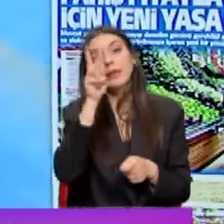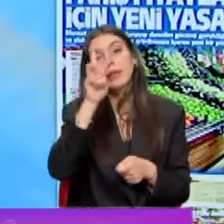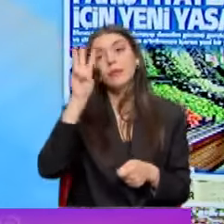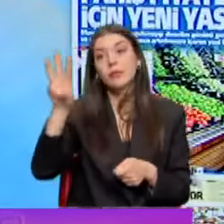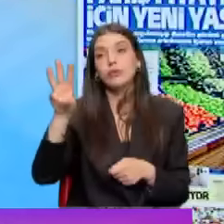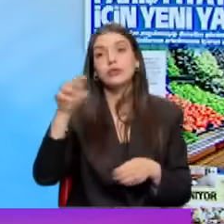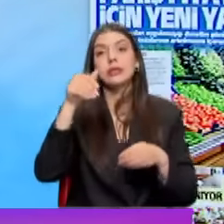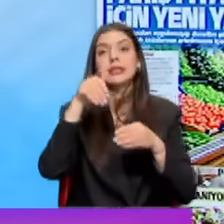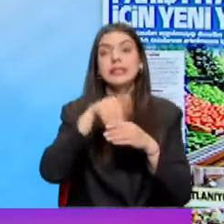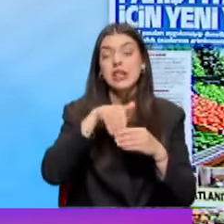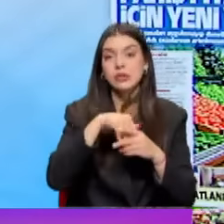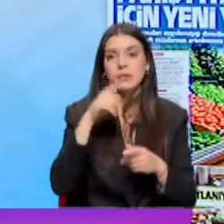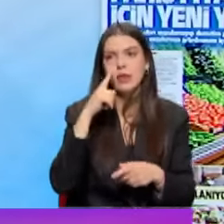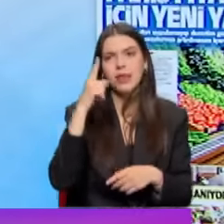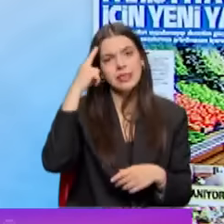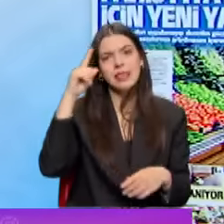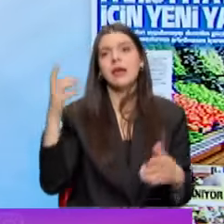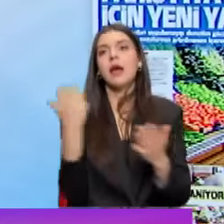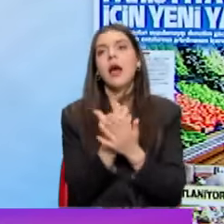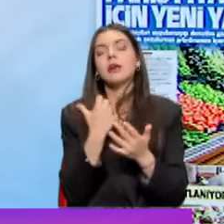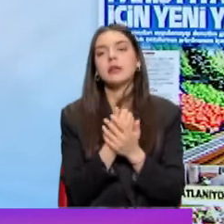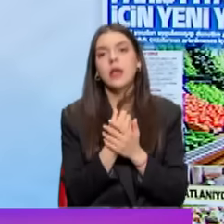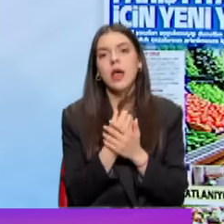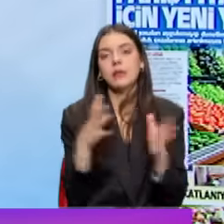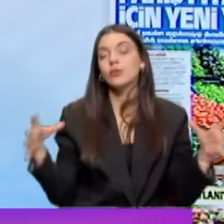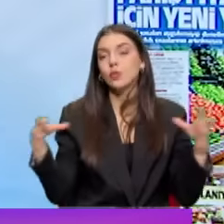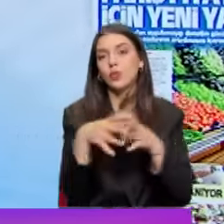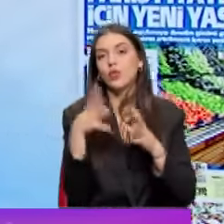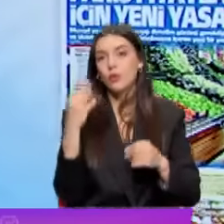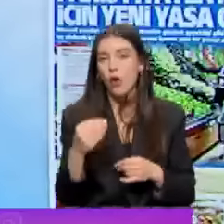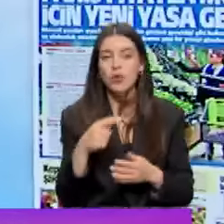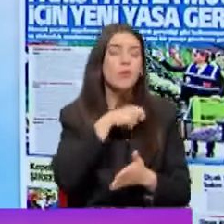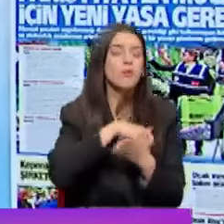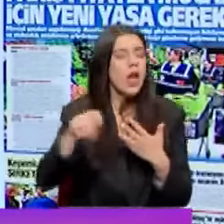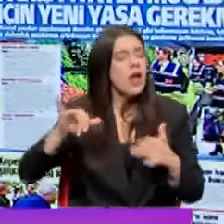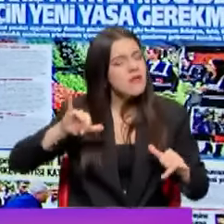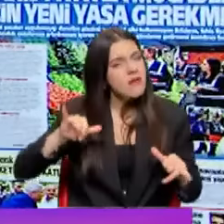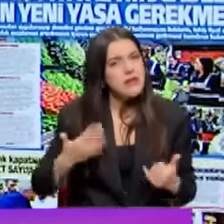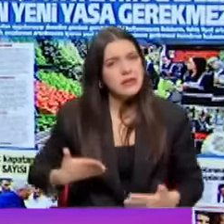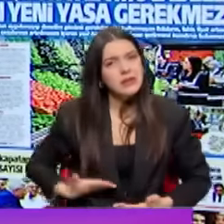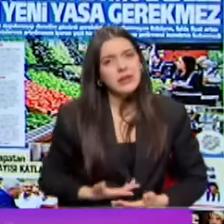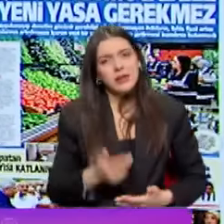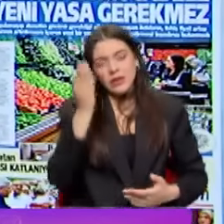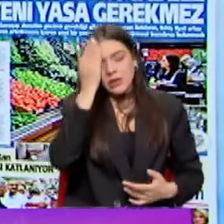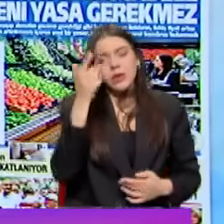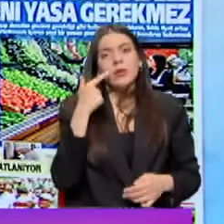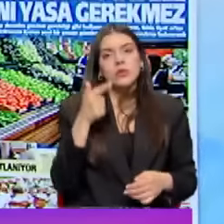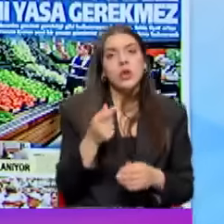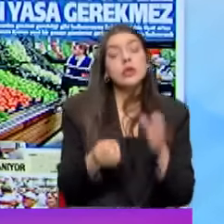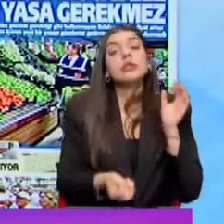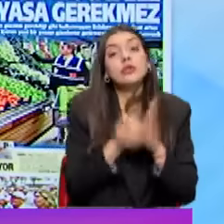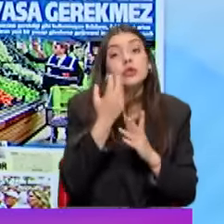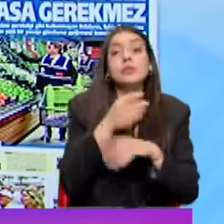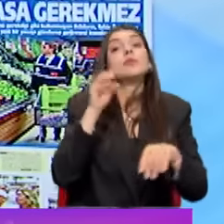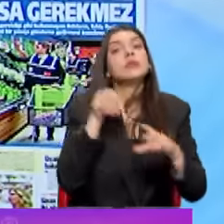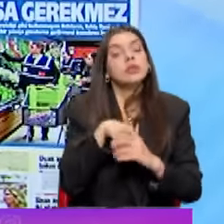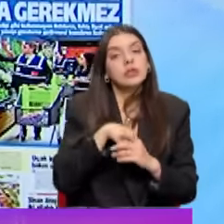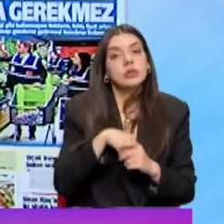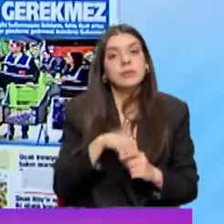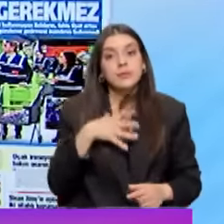tek kazanan topluluğu olduk sefalet maaşlarına ve çalışma hayatının mağduriyetlerinin çözümü için var gücümüzle